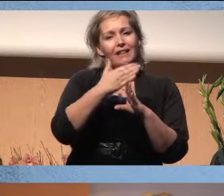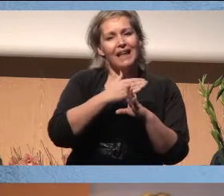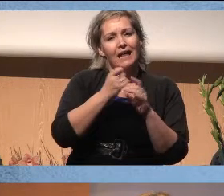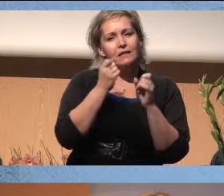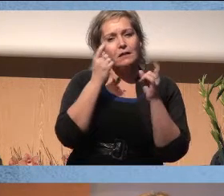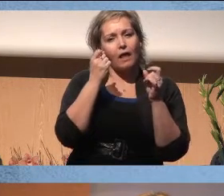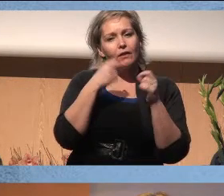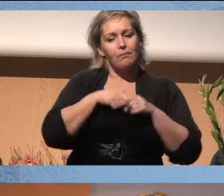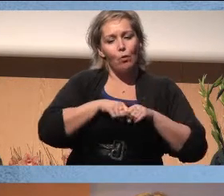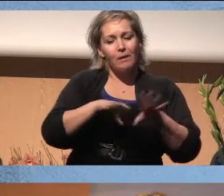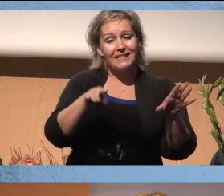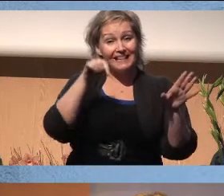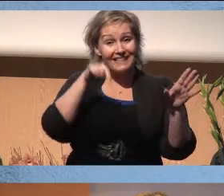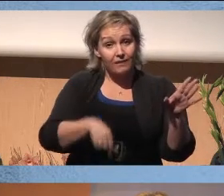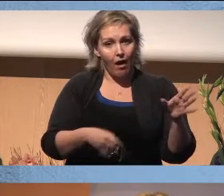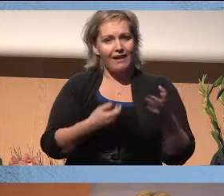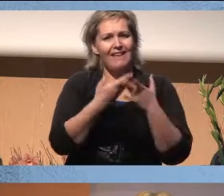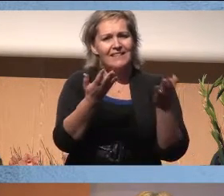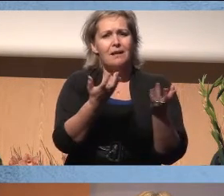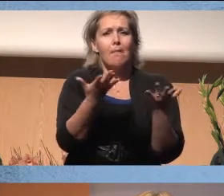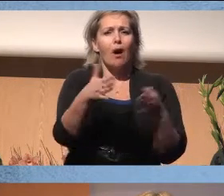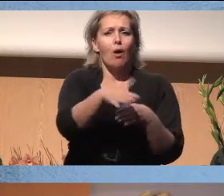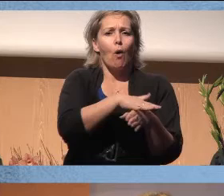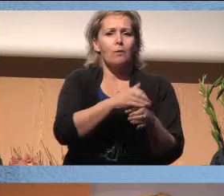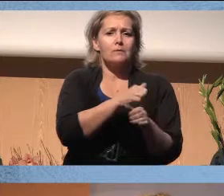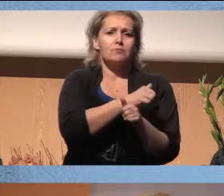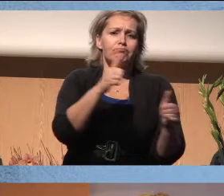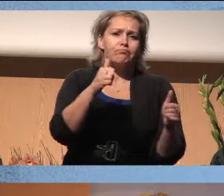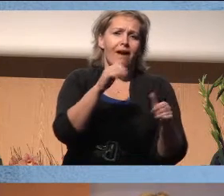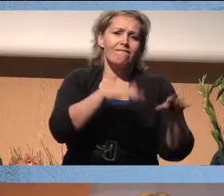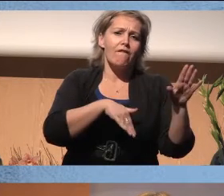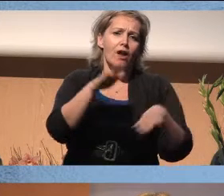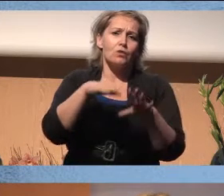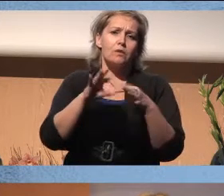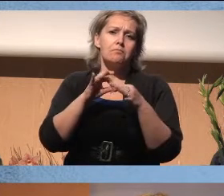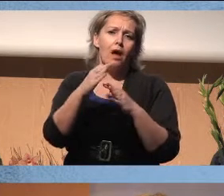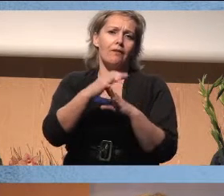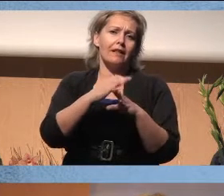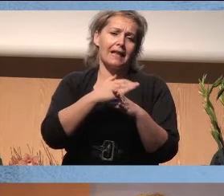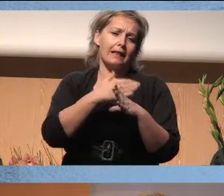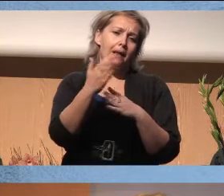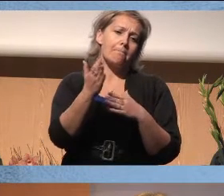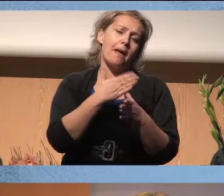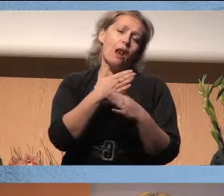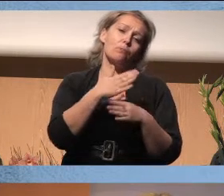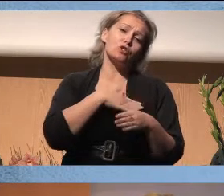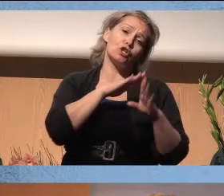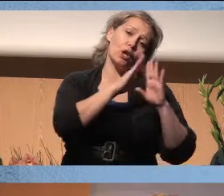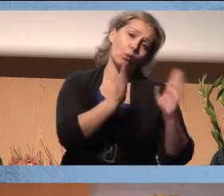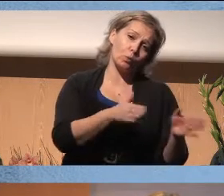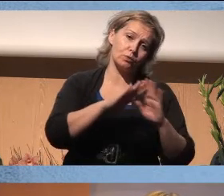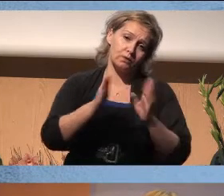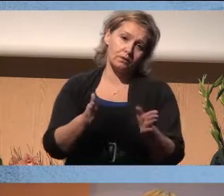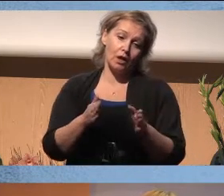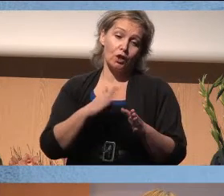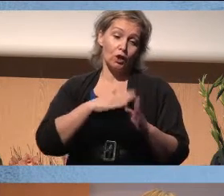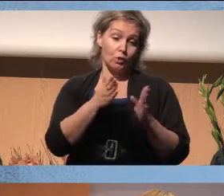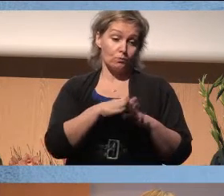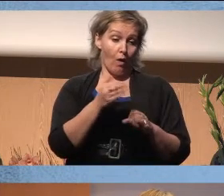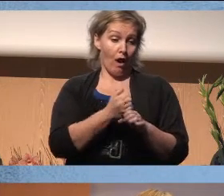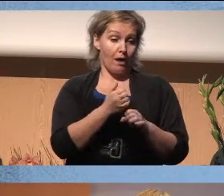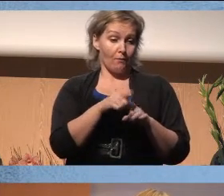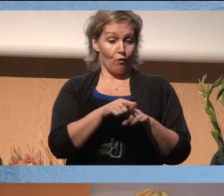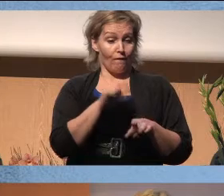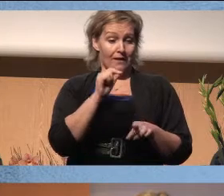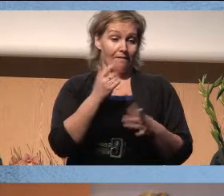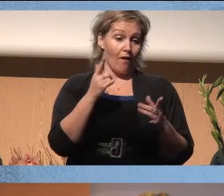Kvalitetsdata som publiseres i dag viser mange områder med store variasjoner i kvalitet mellom sykehusene. Sykehusene må arbeide med dette